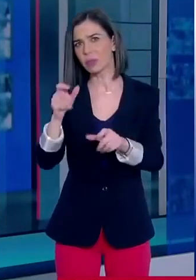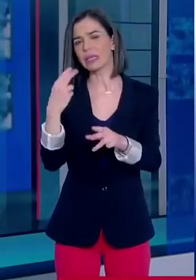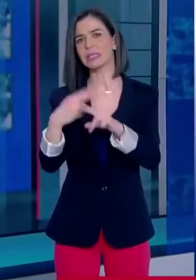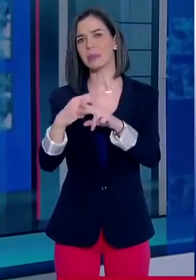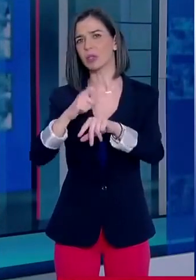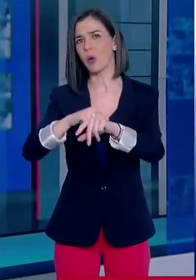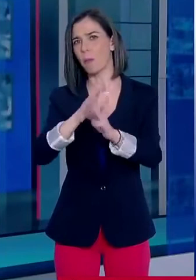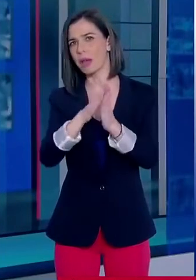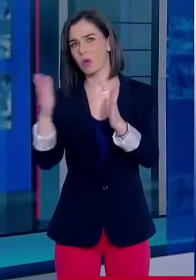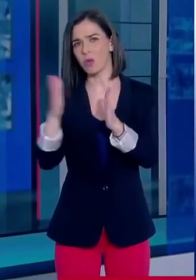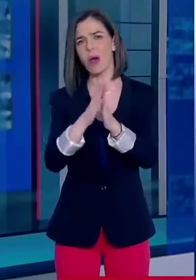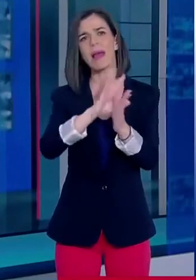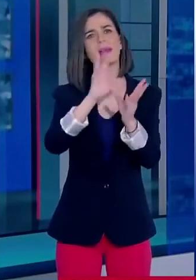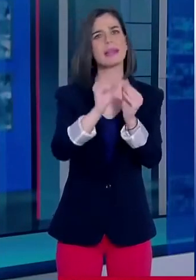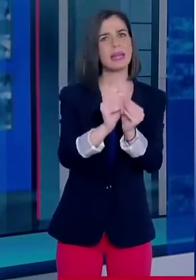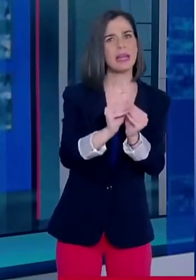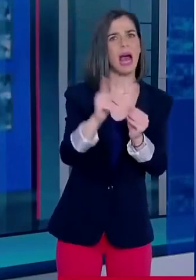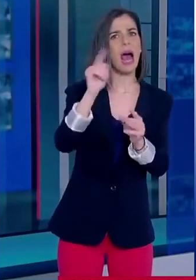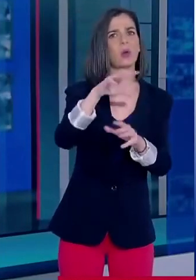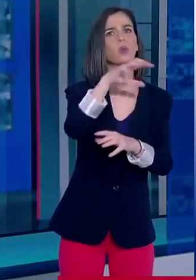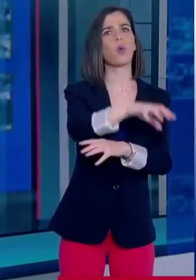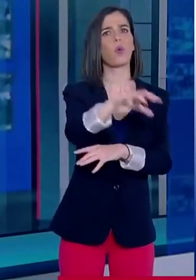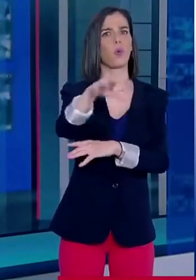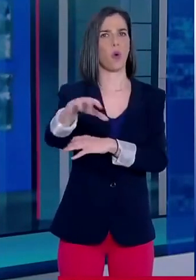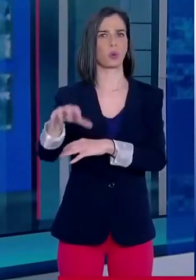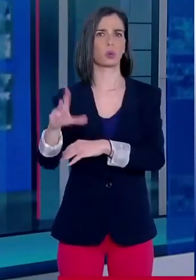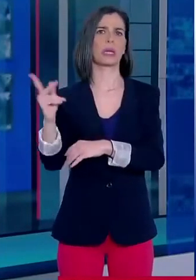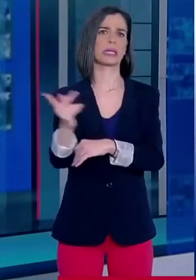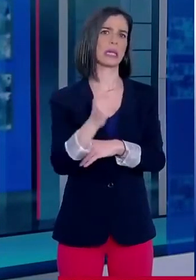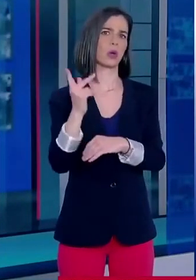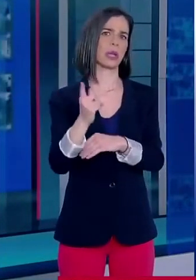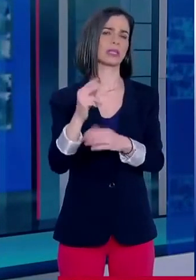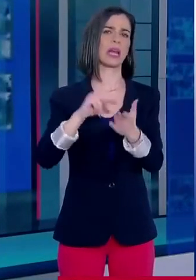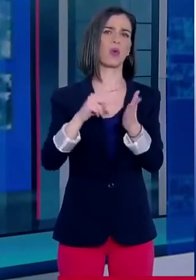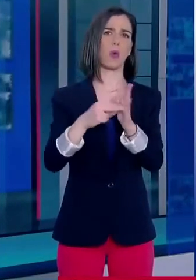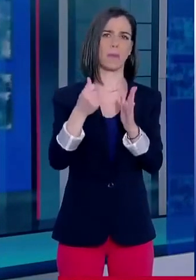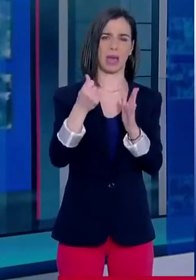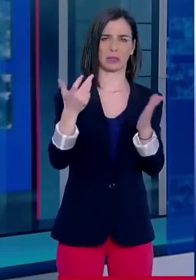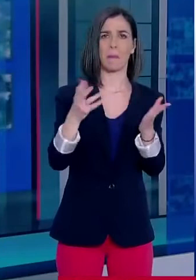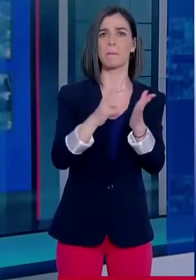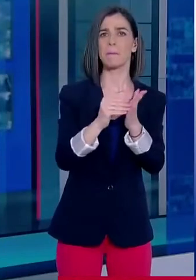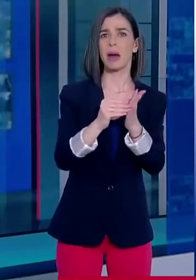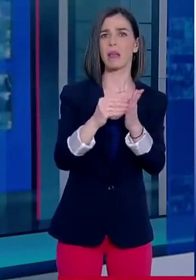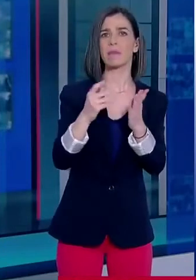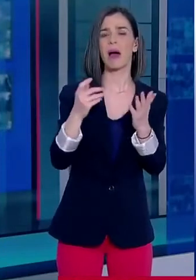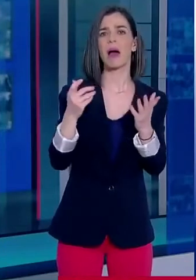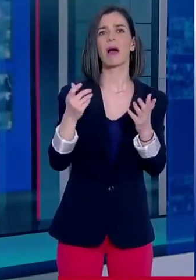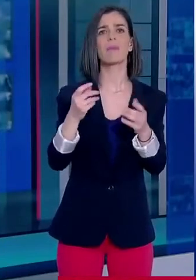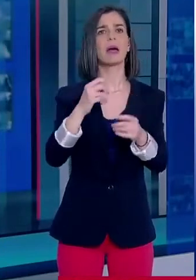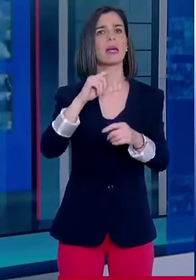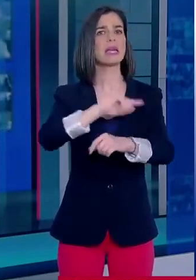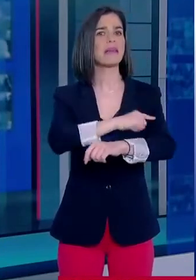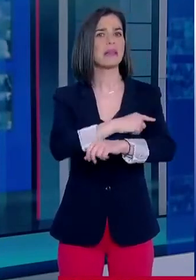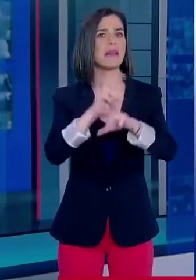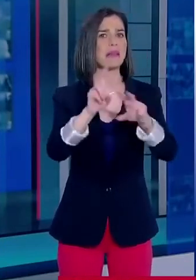φάση και περίοδο, αλλά και σε άλλους χώρους της κοινωνίας και της οικονομίας. Παραδείγματος χάρη το χώρο των επαγγελματιών υγείας. Και αυτό